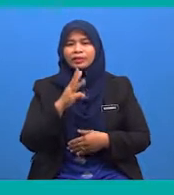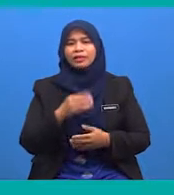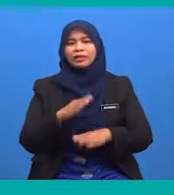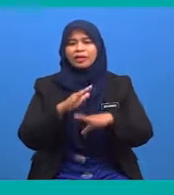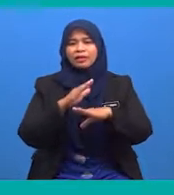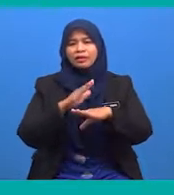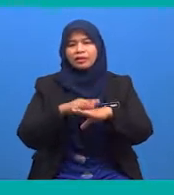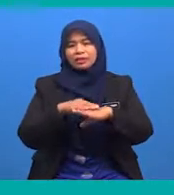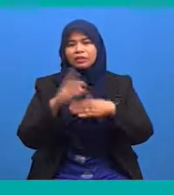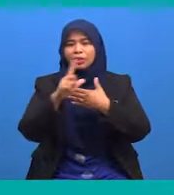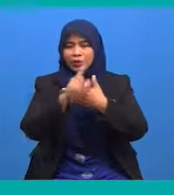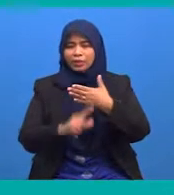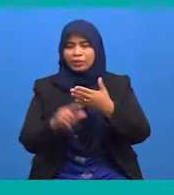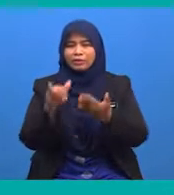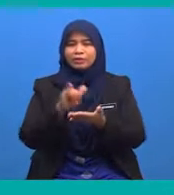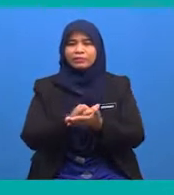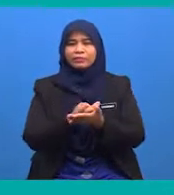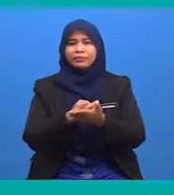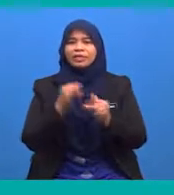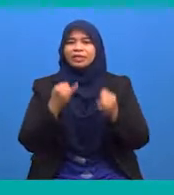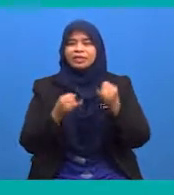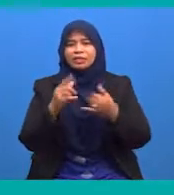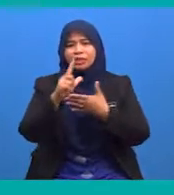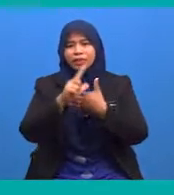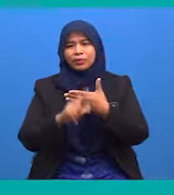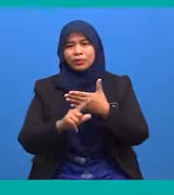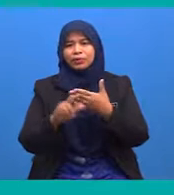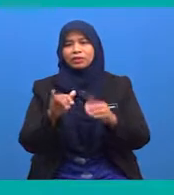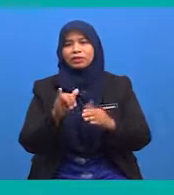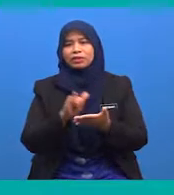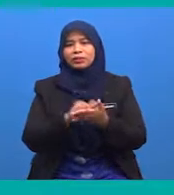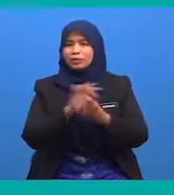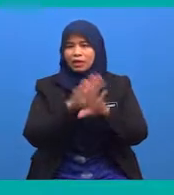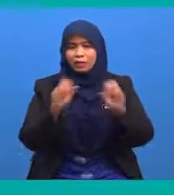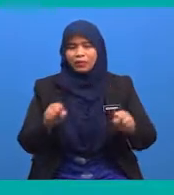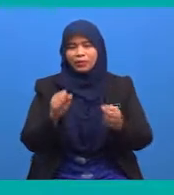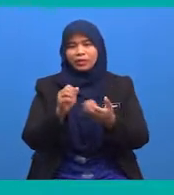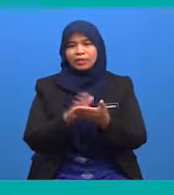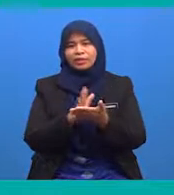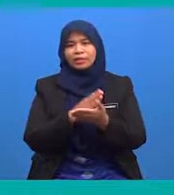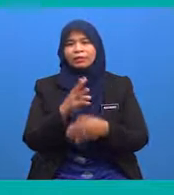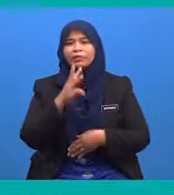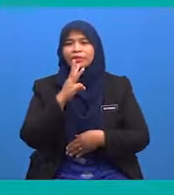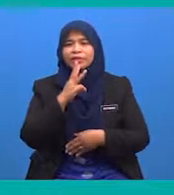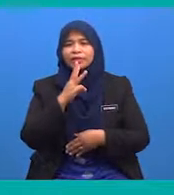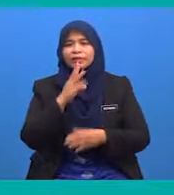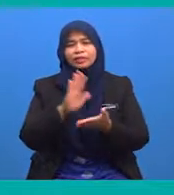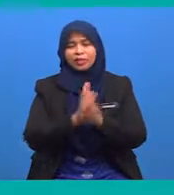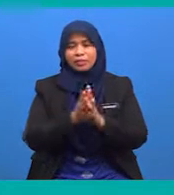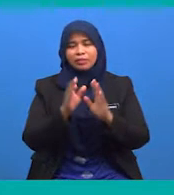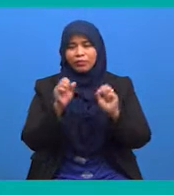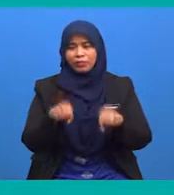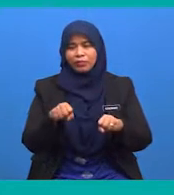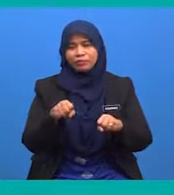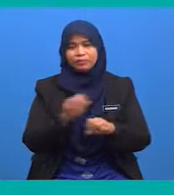Sekiranya luka tersebut tidak boleh disapu dengan air, maka dia perlu mengelakkan daripada menyapu.